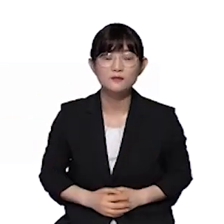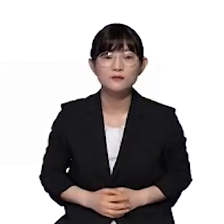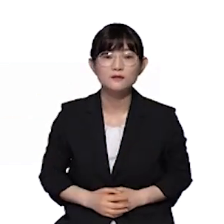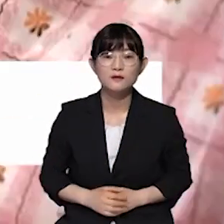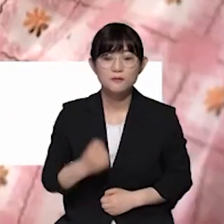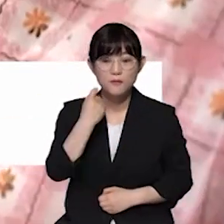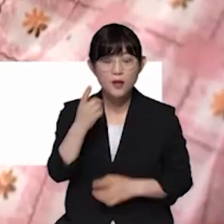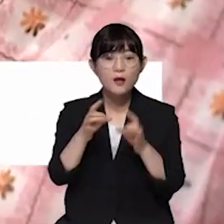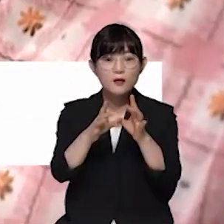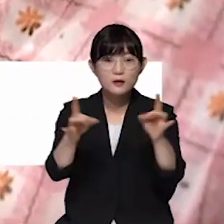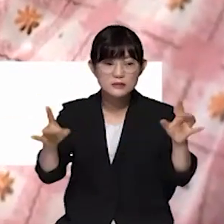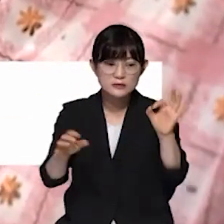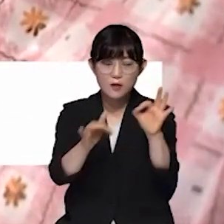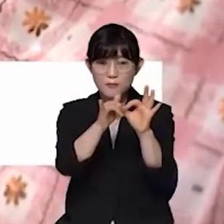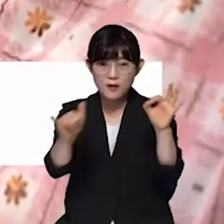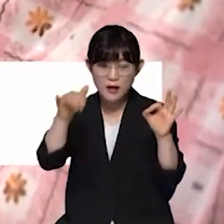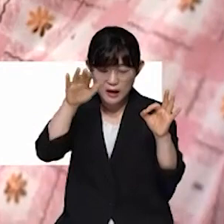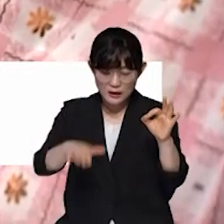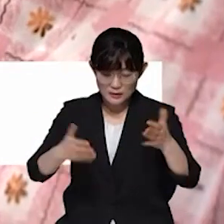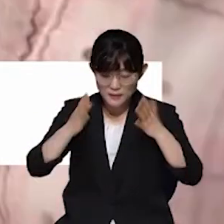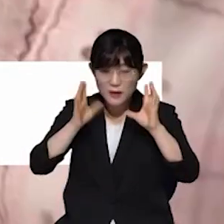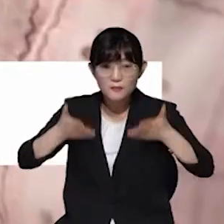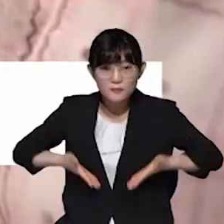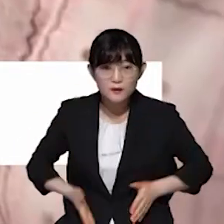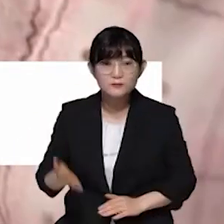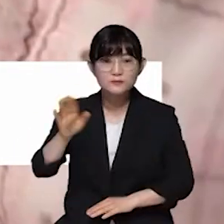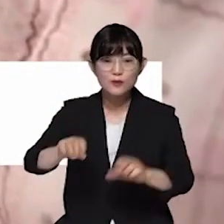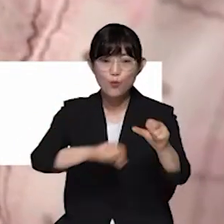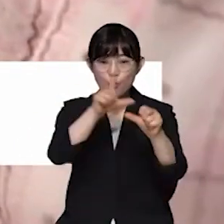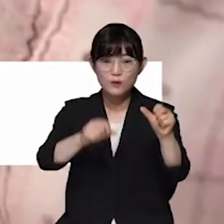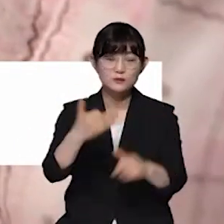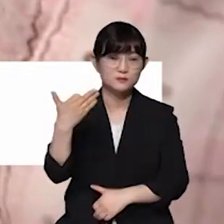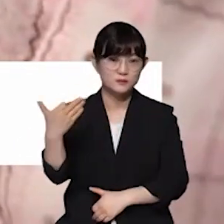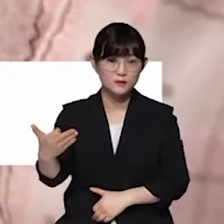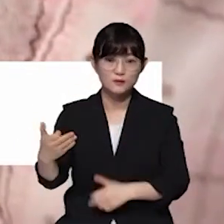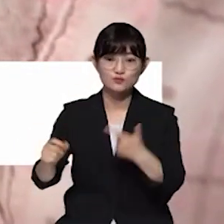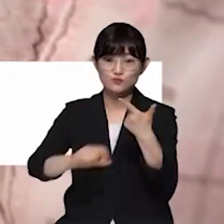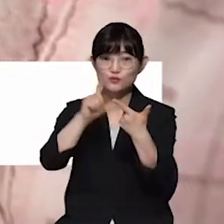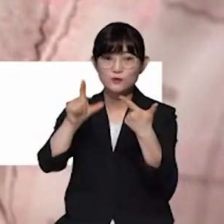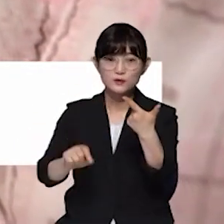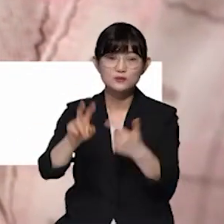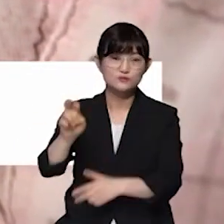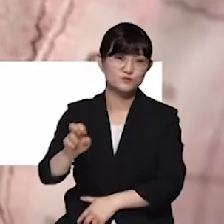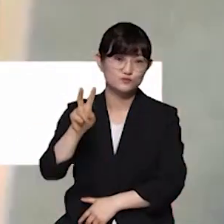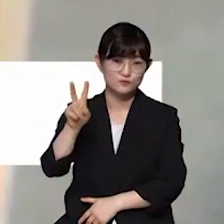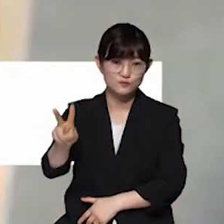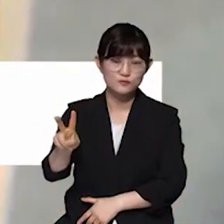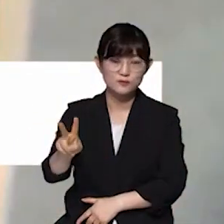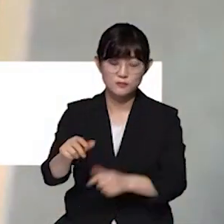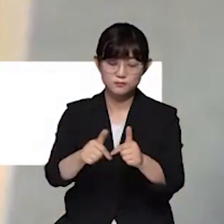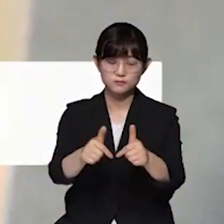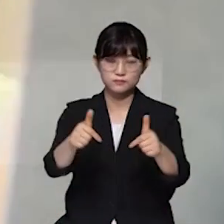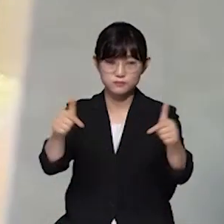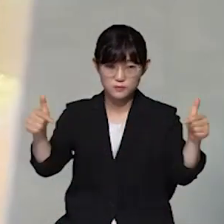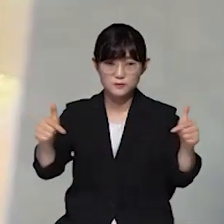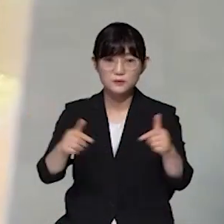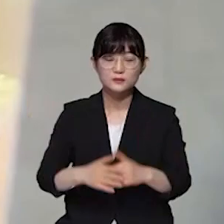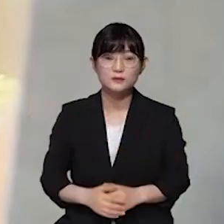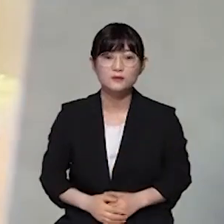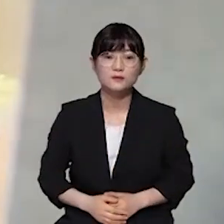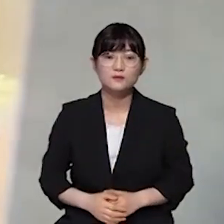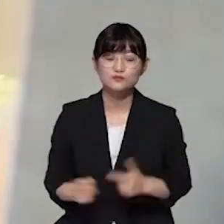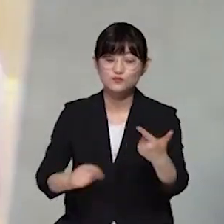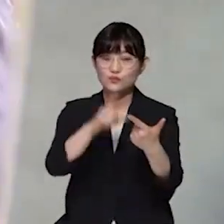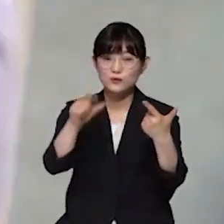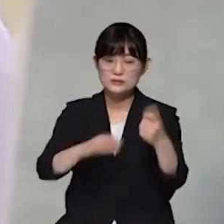수년간 매달 10명을 밑돌던 출생아 수가 지난 5월에는 19명, 지난달에는 22명으로 점차 늘어나면서